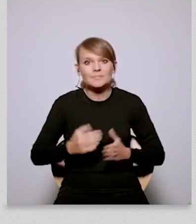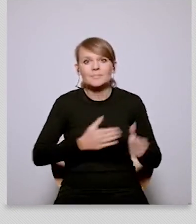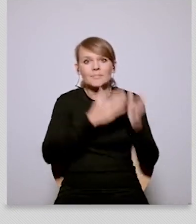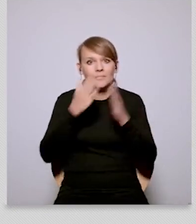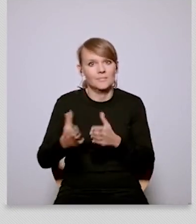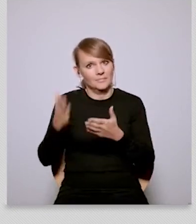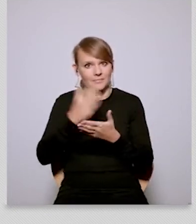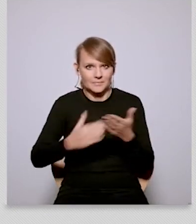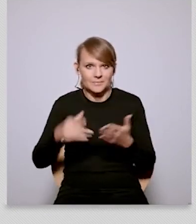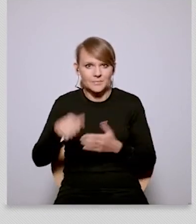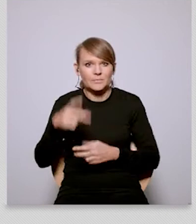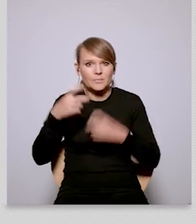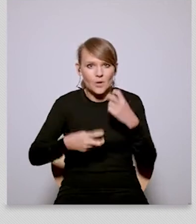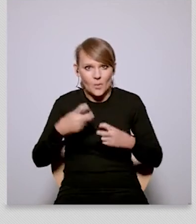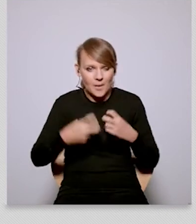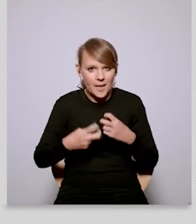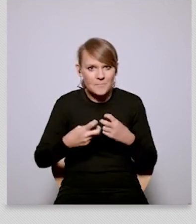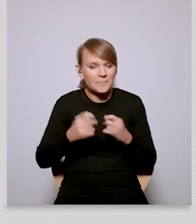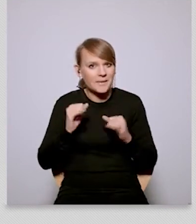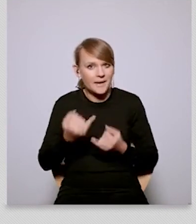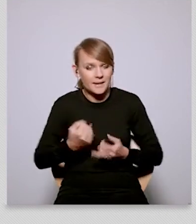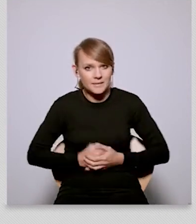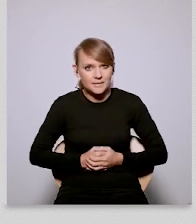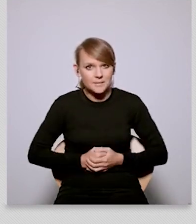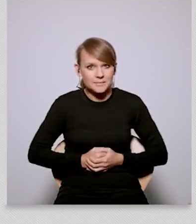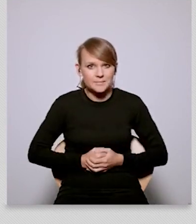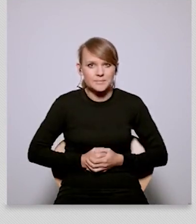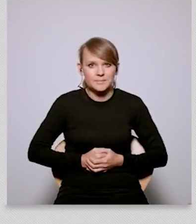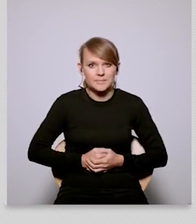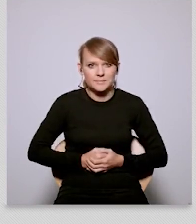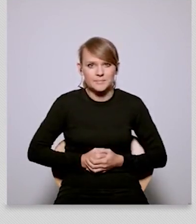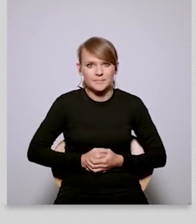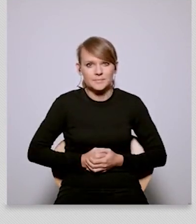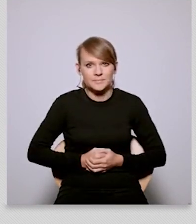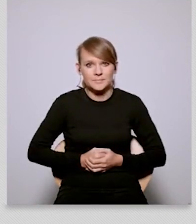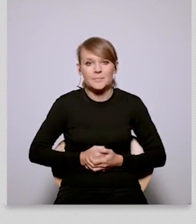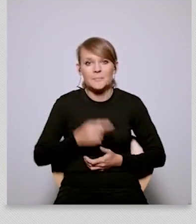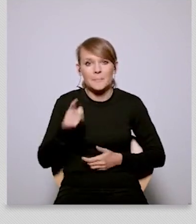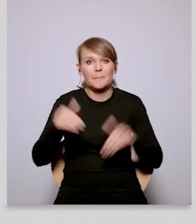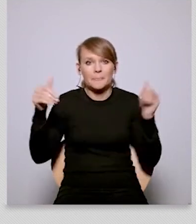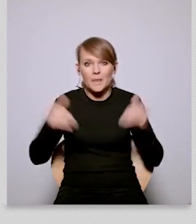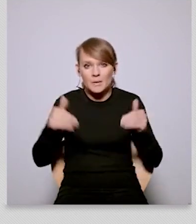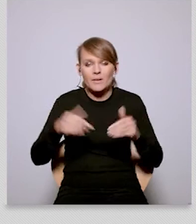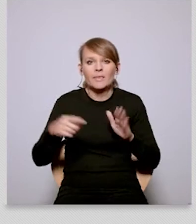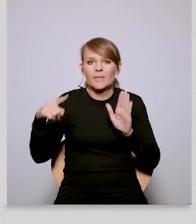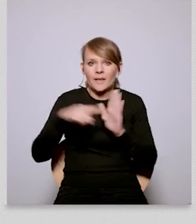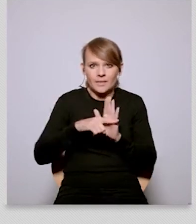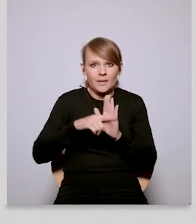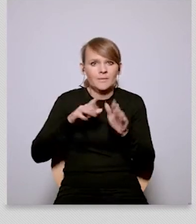problemu to to że to może negatywnie wpłynąć